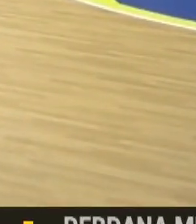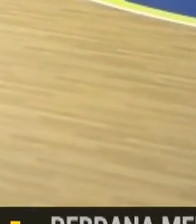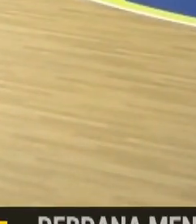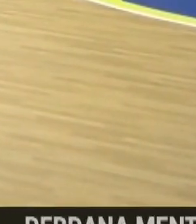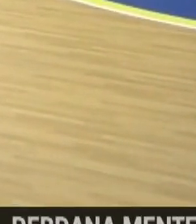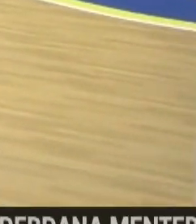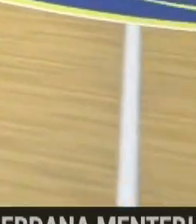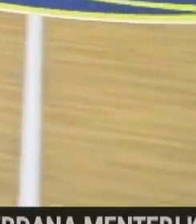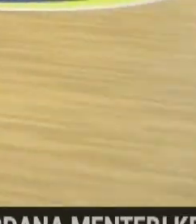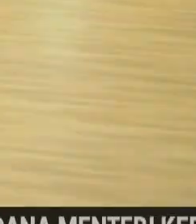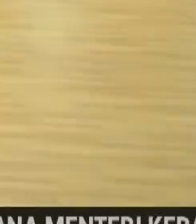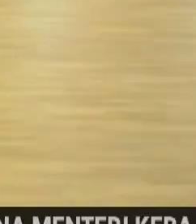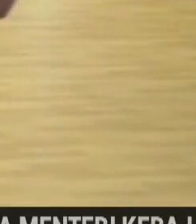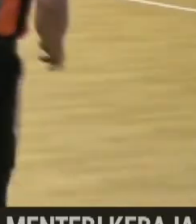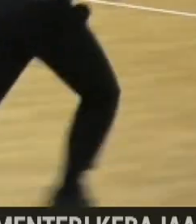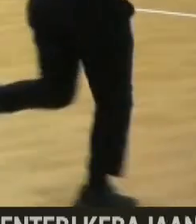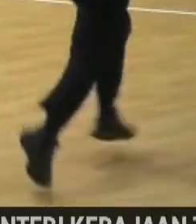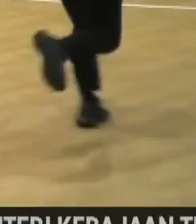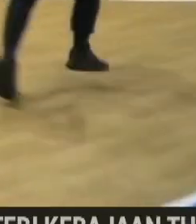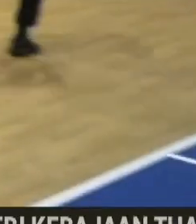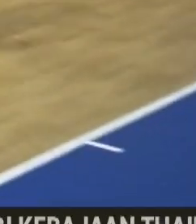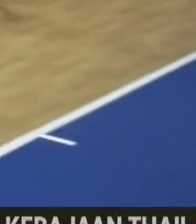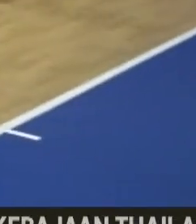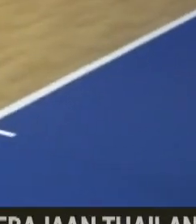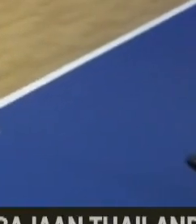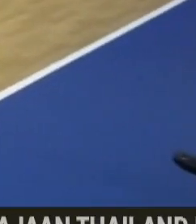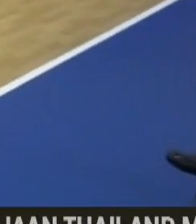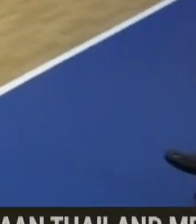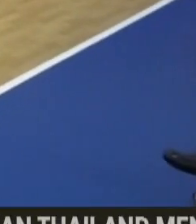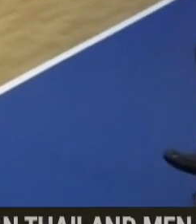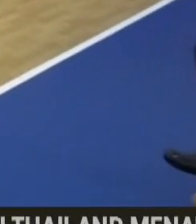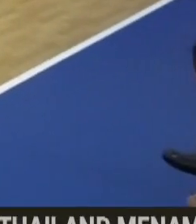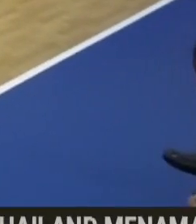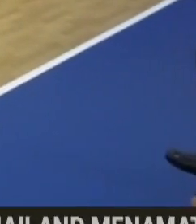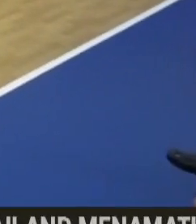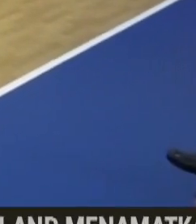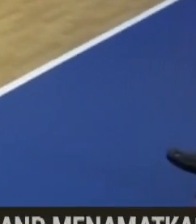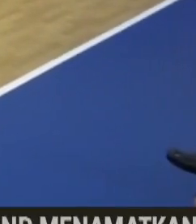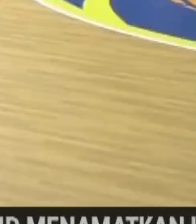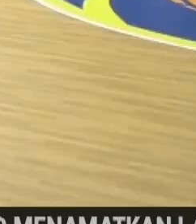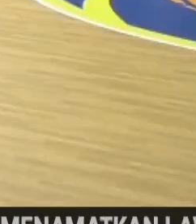Manakala Medling Solution berjersey putih mendominasi perlawanan menentang pasukan Patriots dalam kategori terbuka.